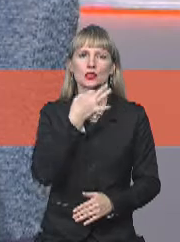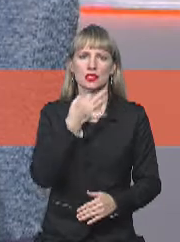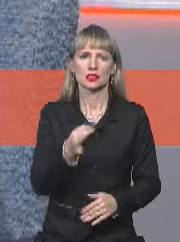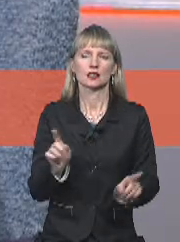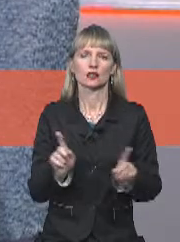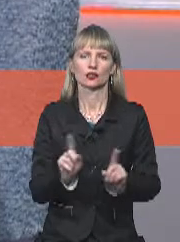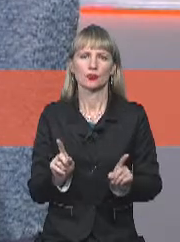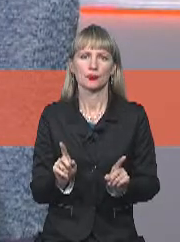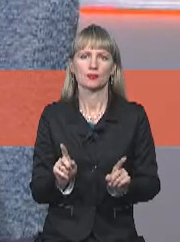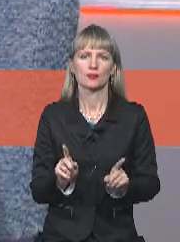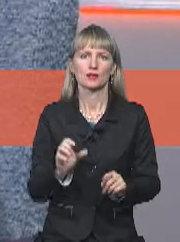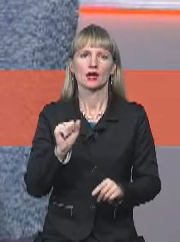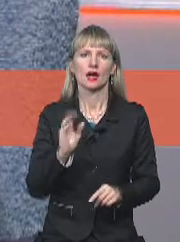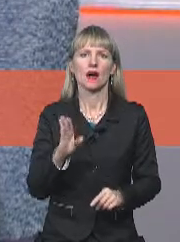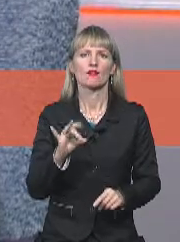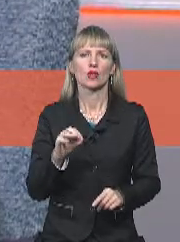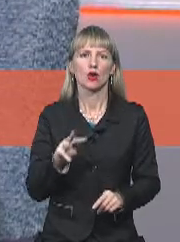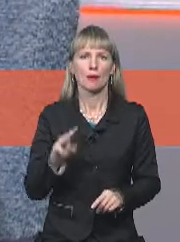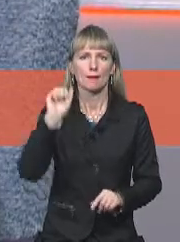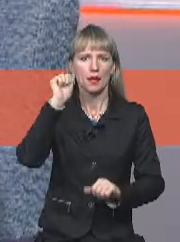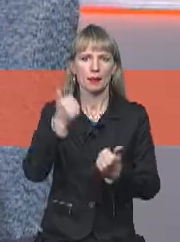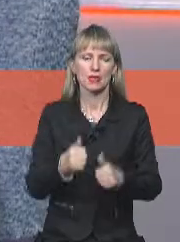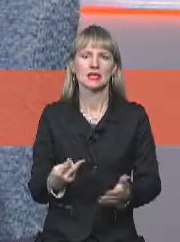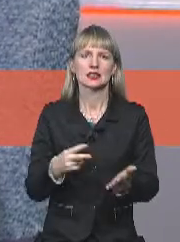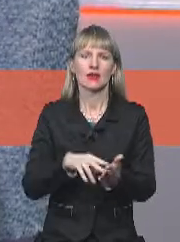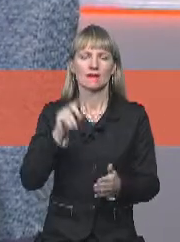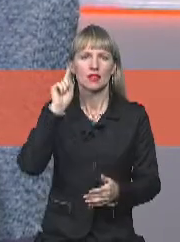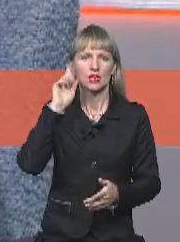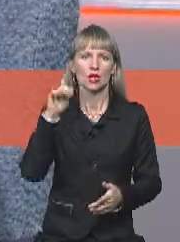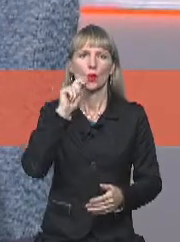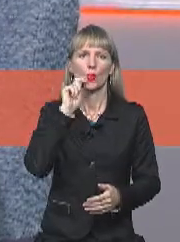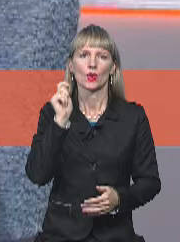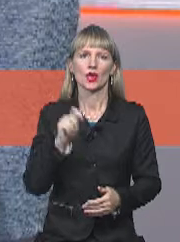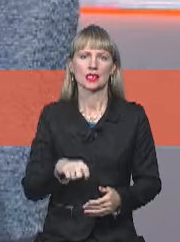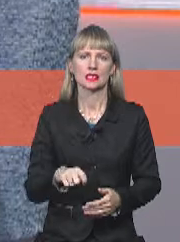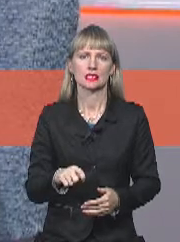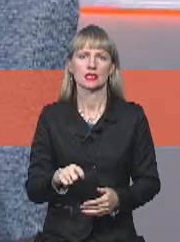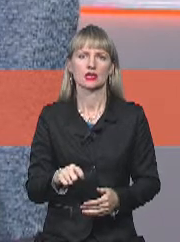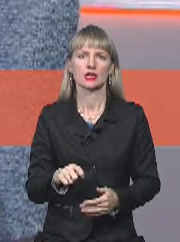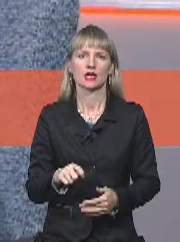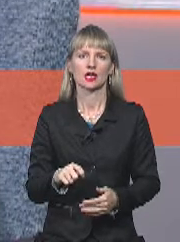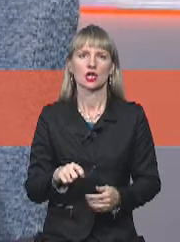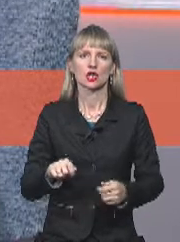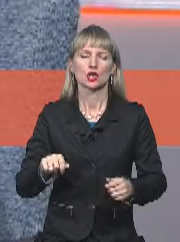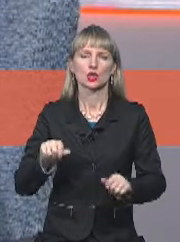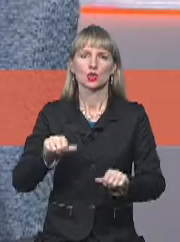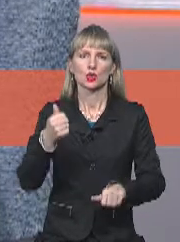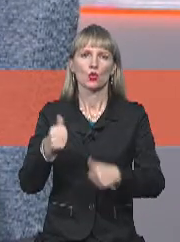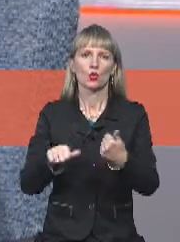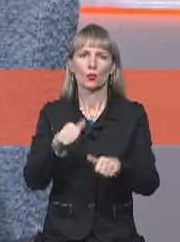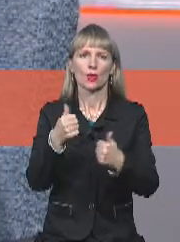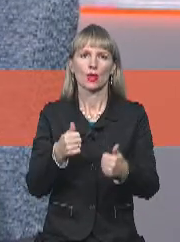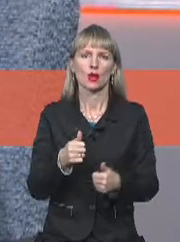сказати, що автором пам'ятника став видатний український скульптор